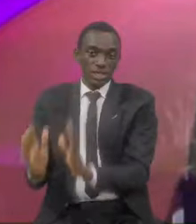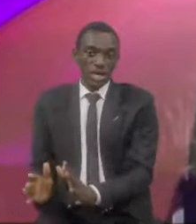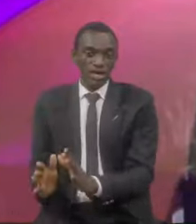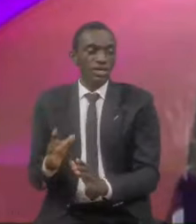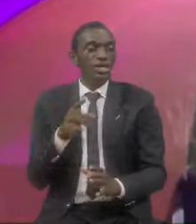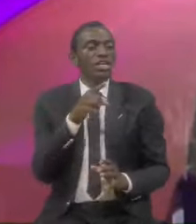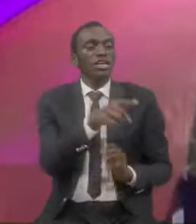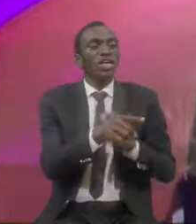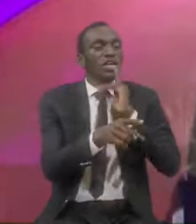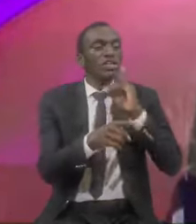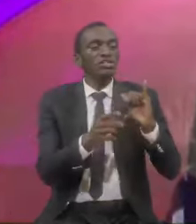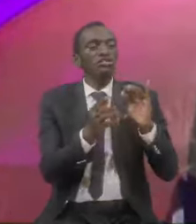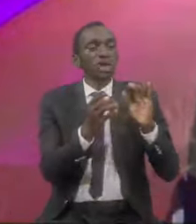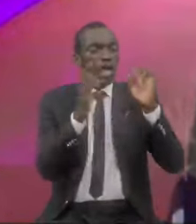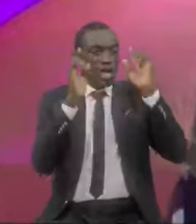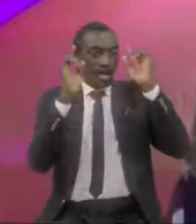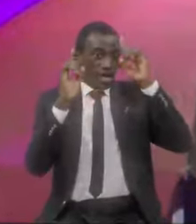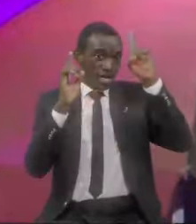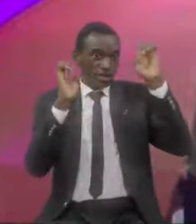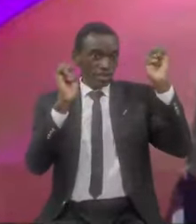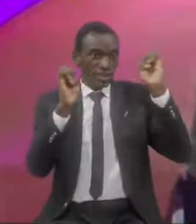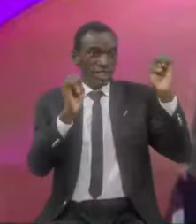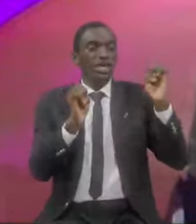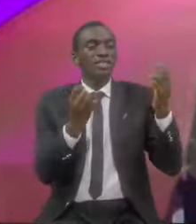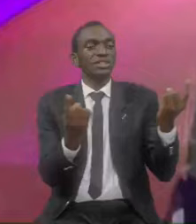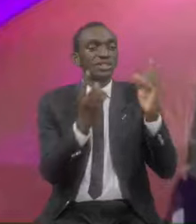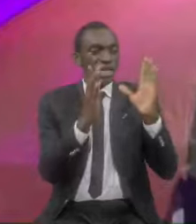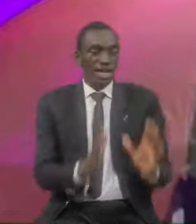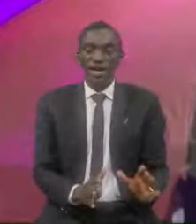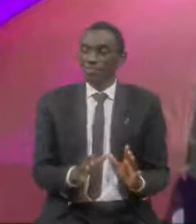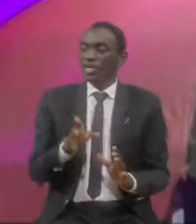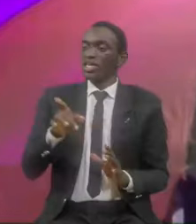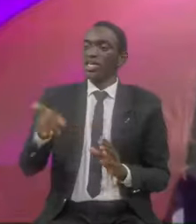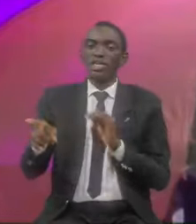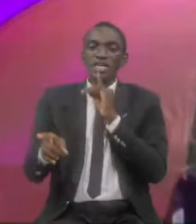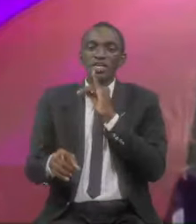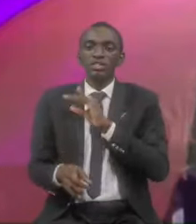un pécheur instruit, un grand pécheur,